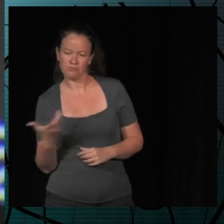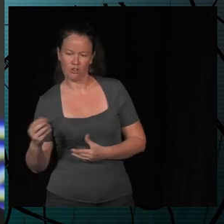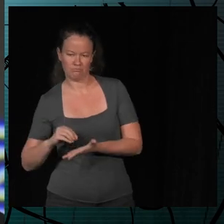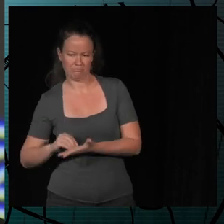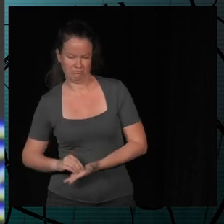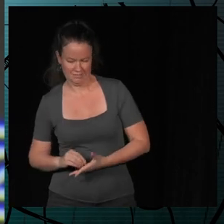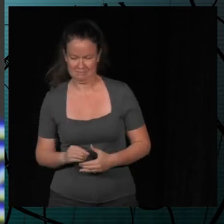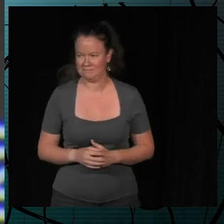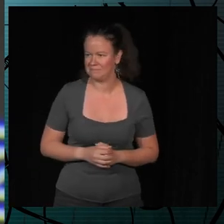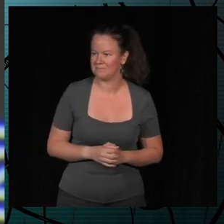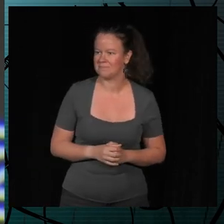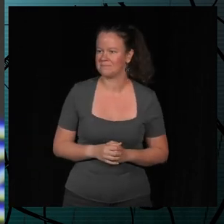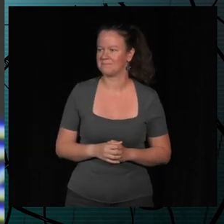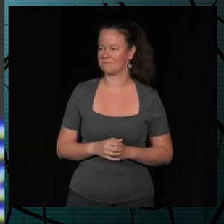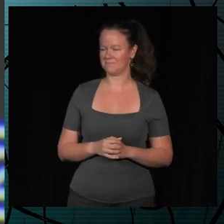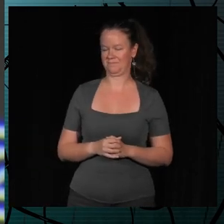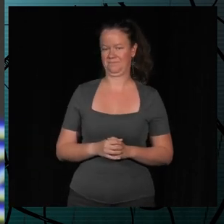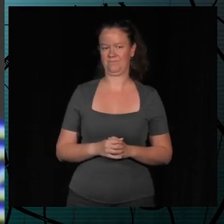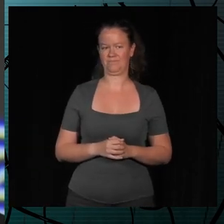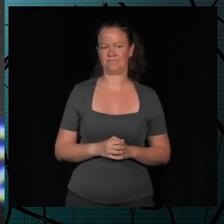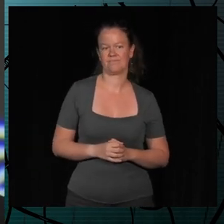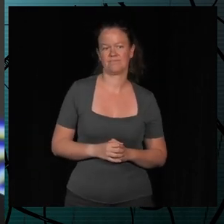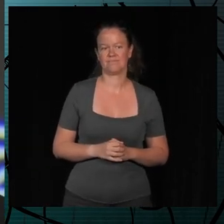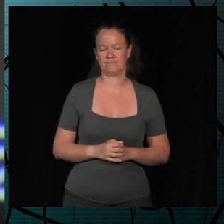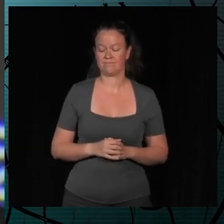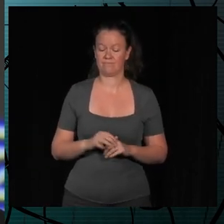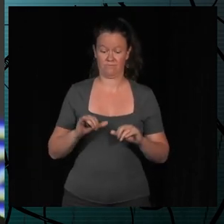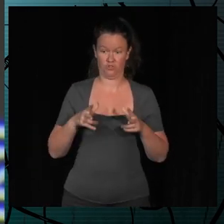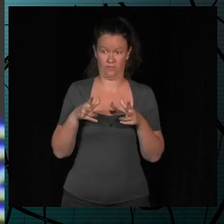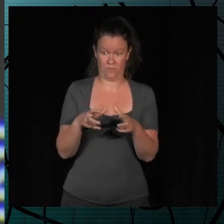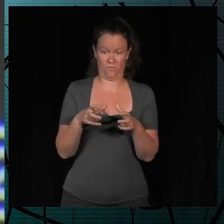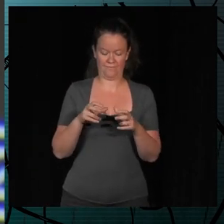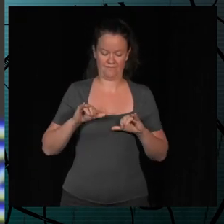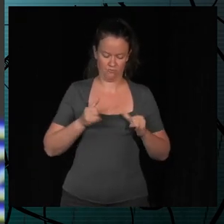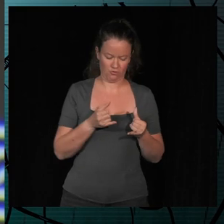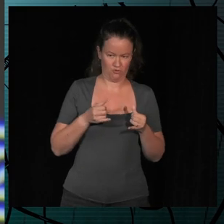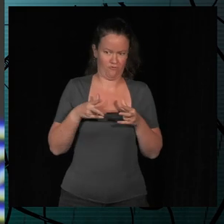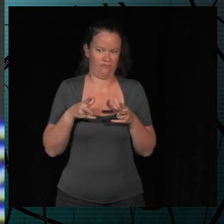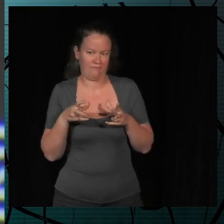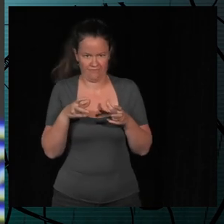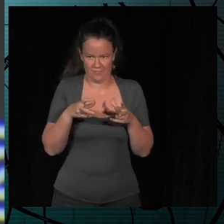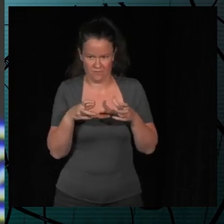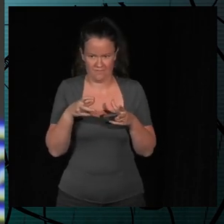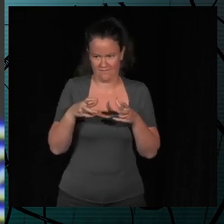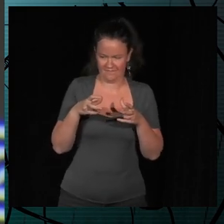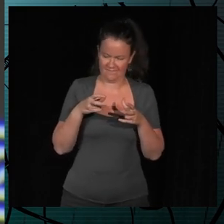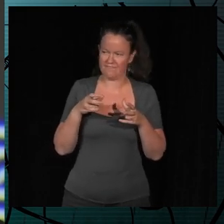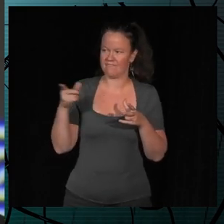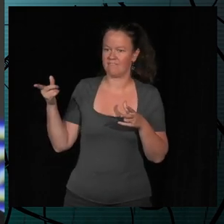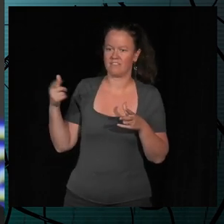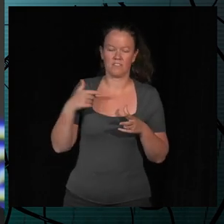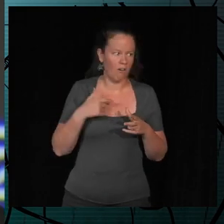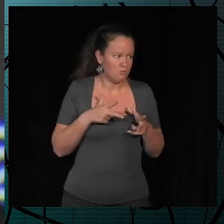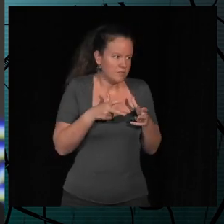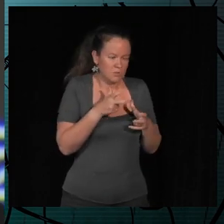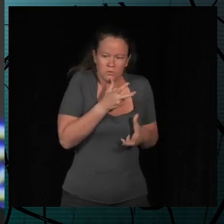recouper ce qui a été dit je vais simplement le reformuler à ma façon jeux vidéo jeux vidéo les jeux vidéos non jeux vidéo ça c'est ça va